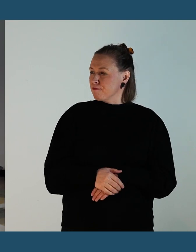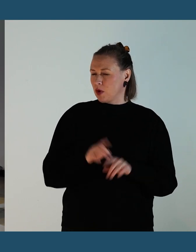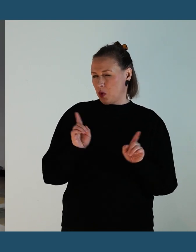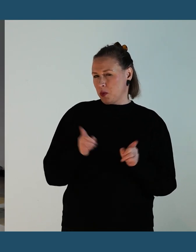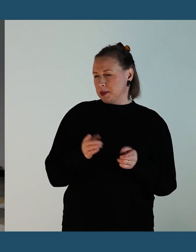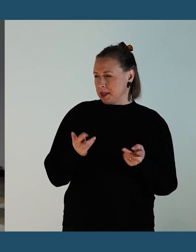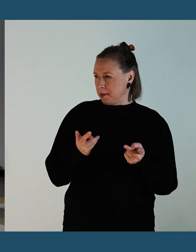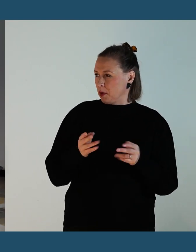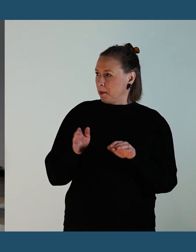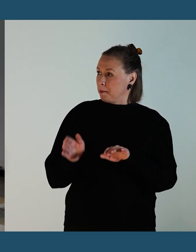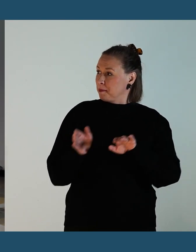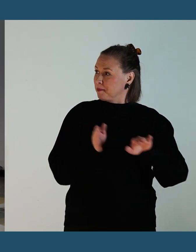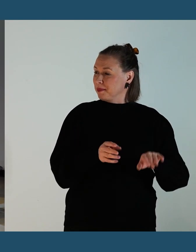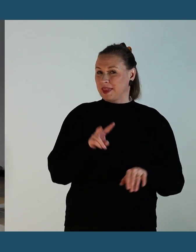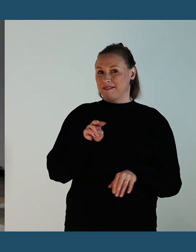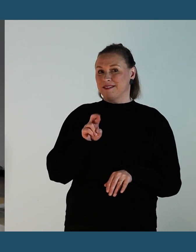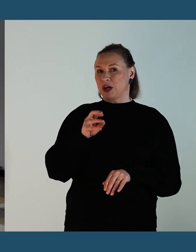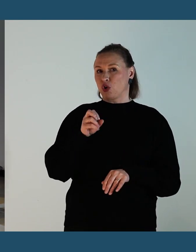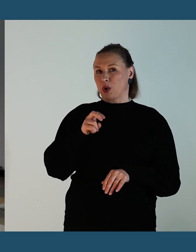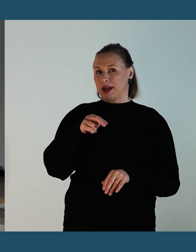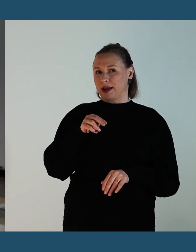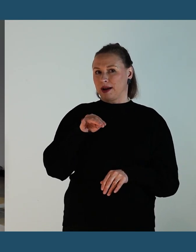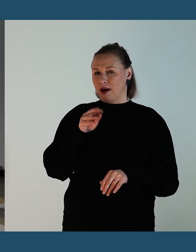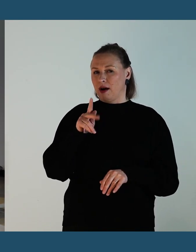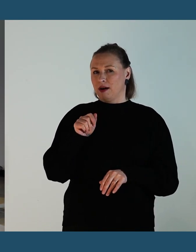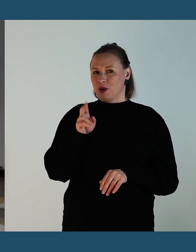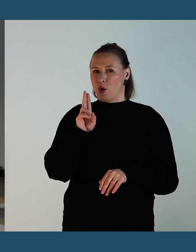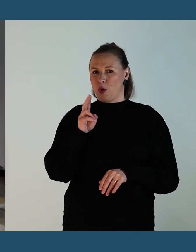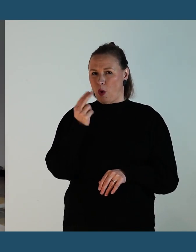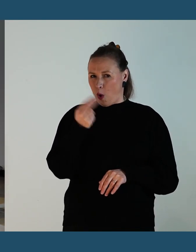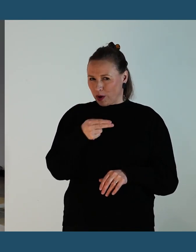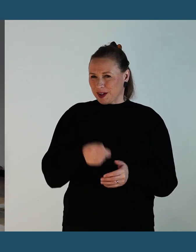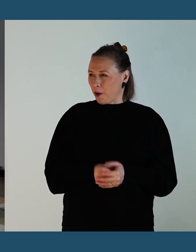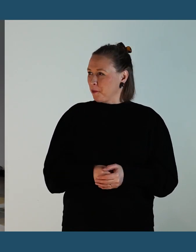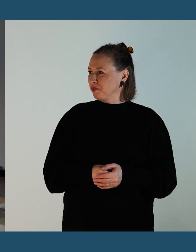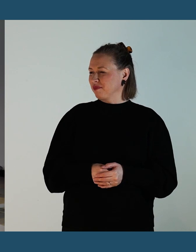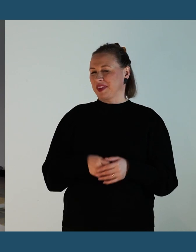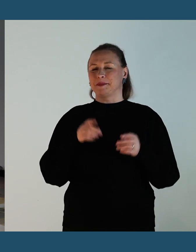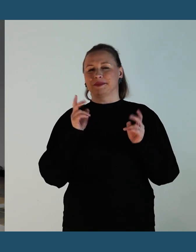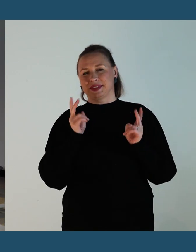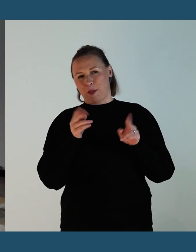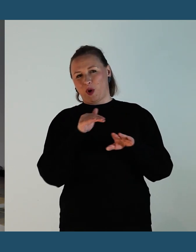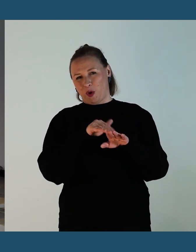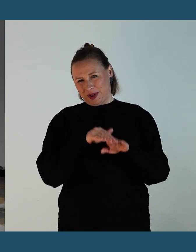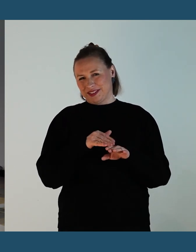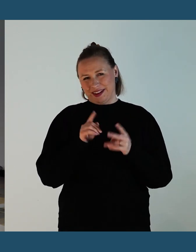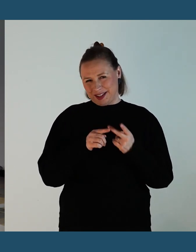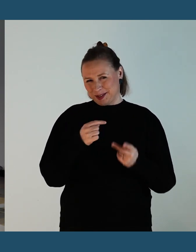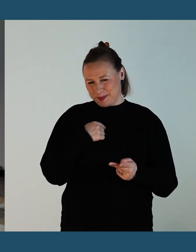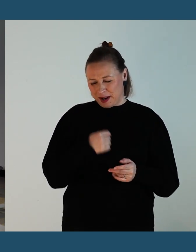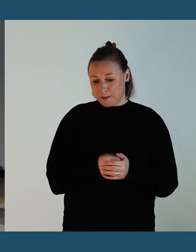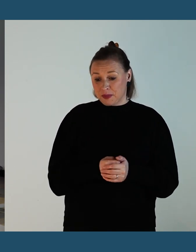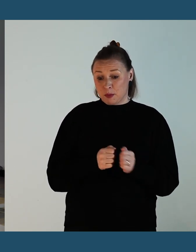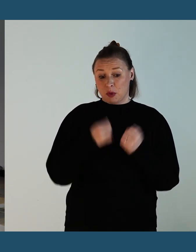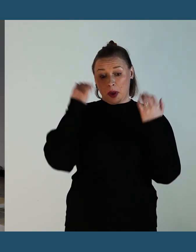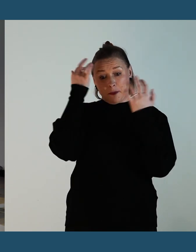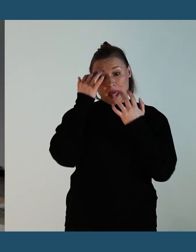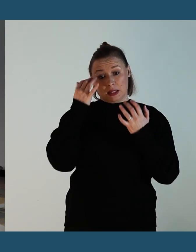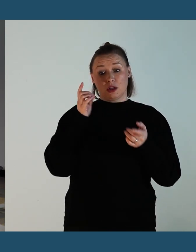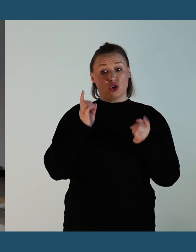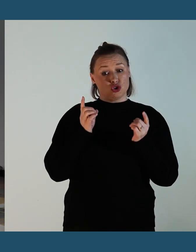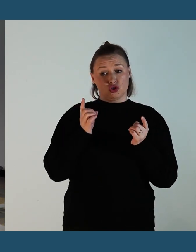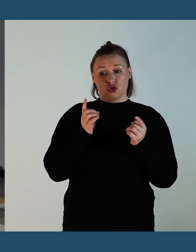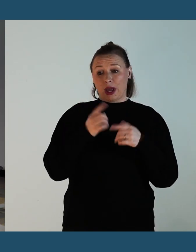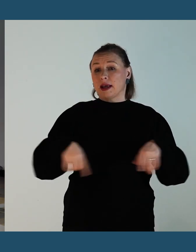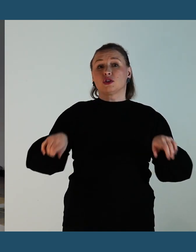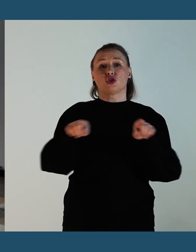Sitten Veronika Honkasalo. Joo, tässä tulee pajatsoa tyhjennettyä, mutta mäkin ajattelen niin, että jos ei toimi käytännössä, niin tarvitaan sitten